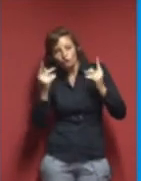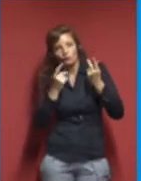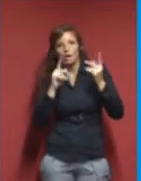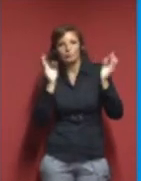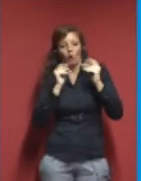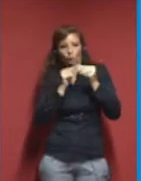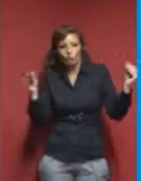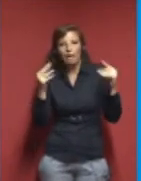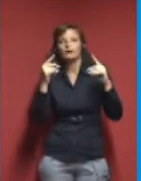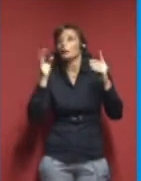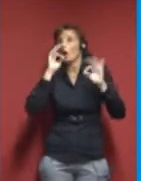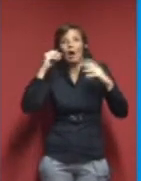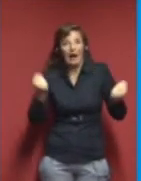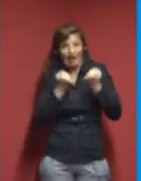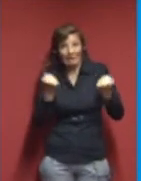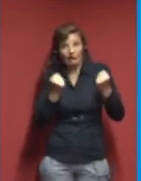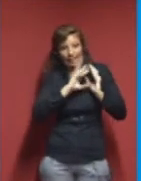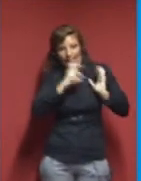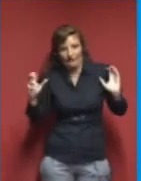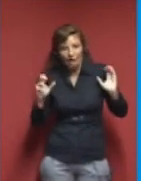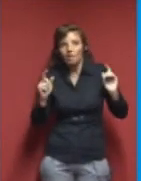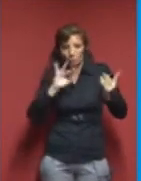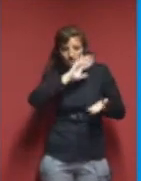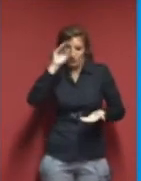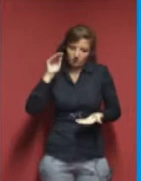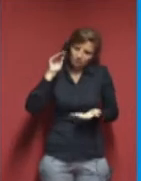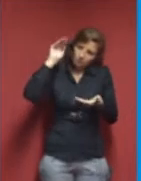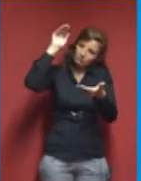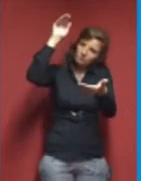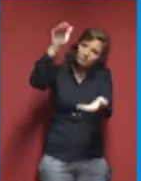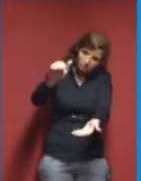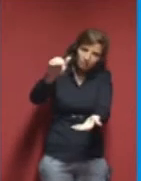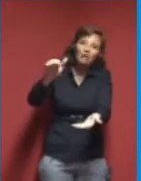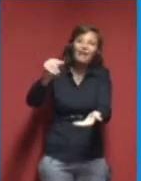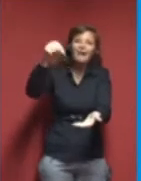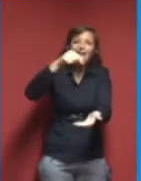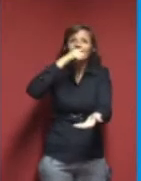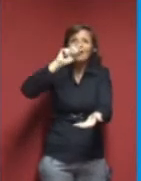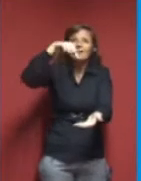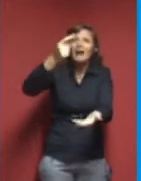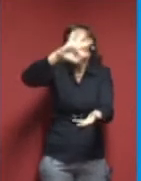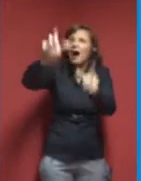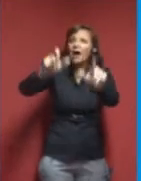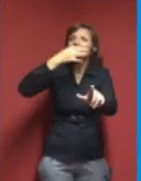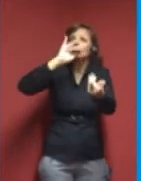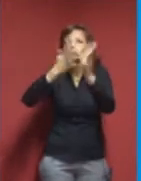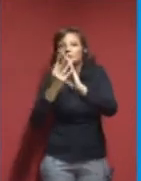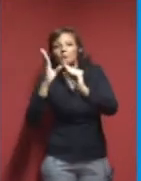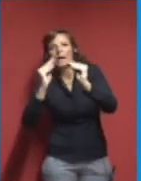attività, e facciamo tutto e mettiamo in campo diversi tipi di attività per aiutare gli altri a diventare maker e